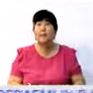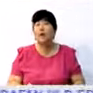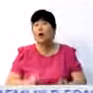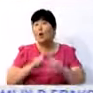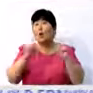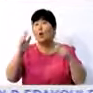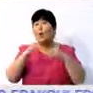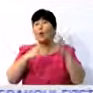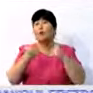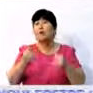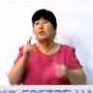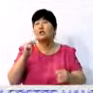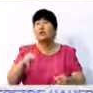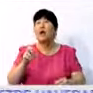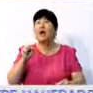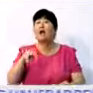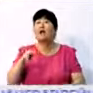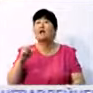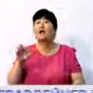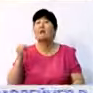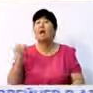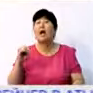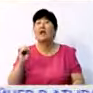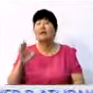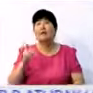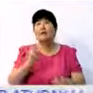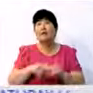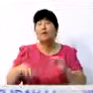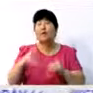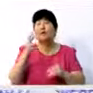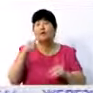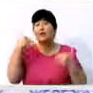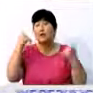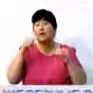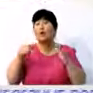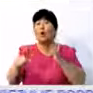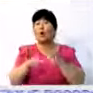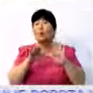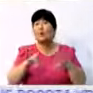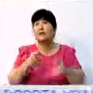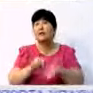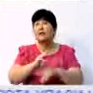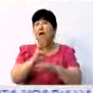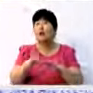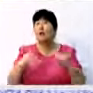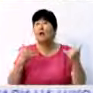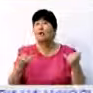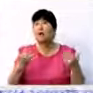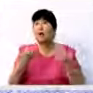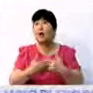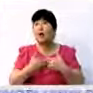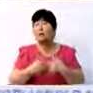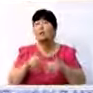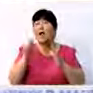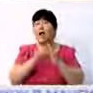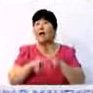Комплекс построил на свои средства ЧП «Алтайбаев». В комплексе откормочная площадка на 200 голов и убойный цех, а также оснащенная современным оборудованием